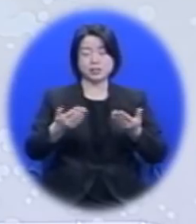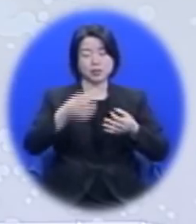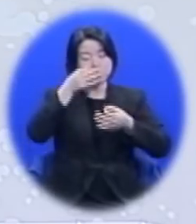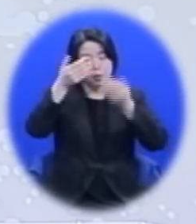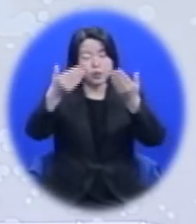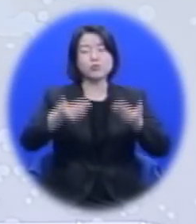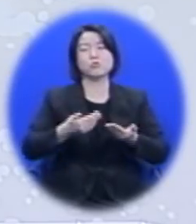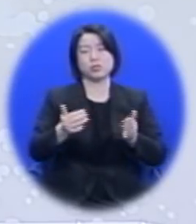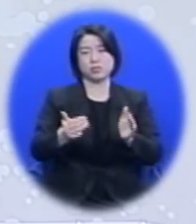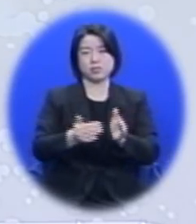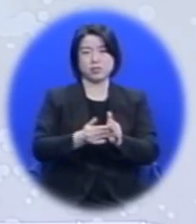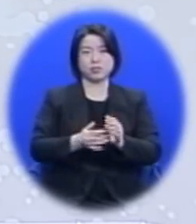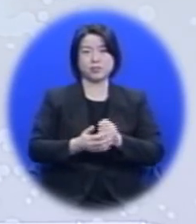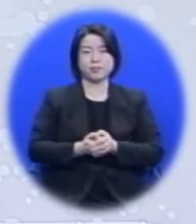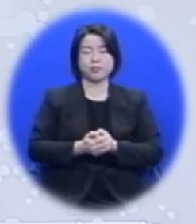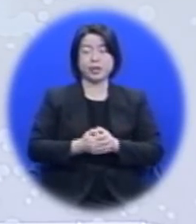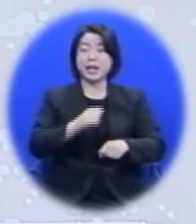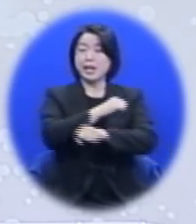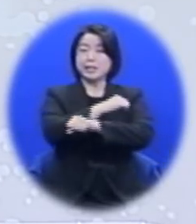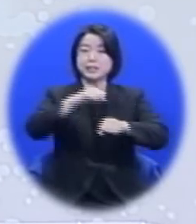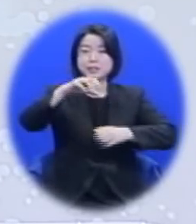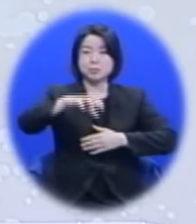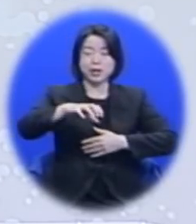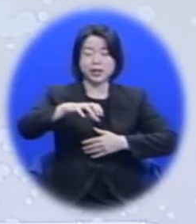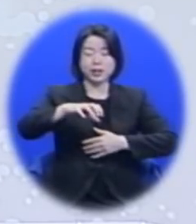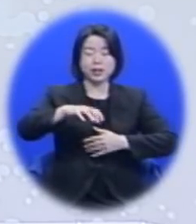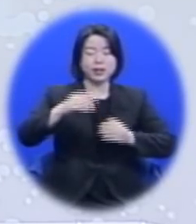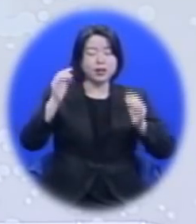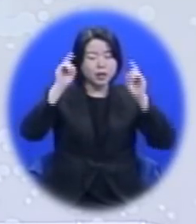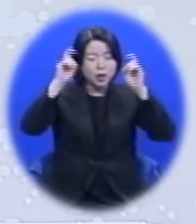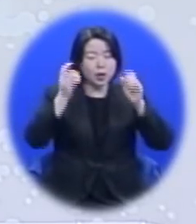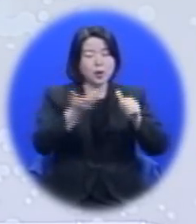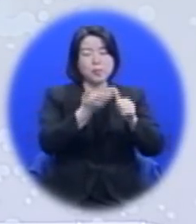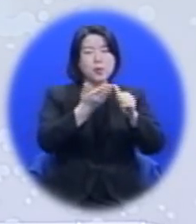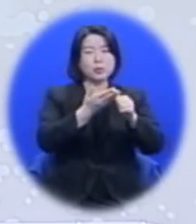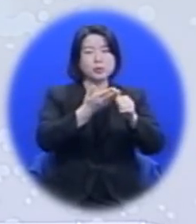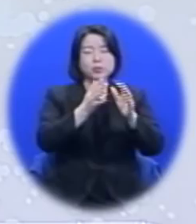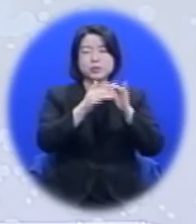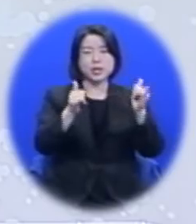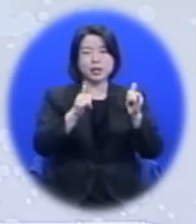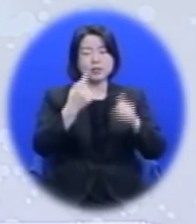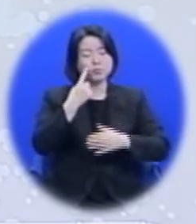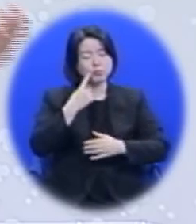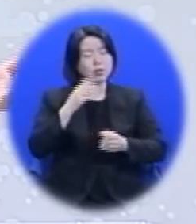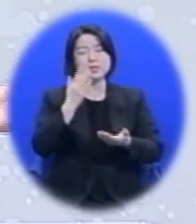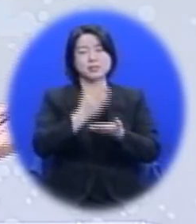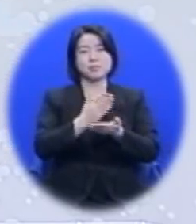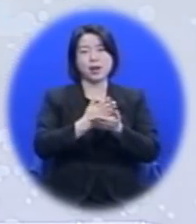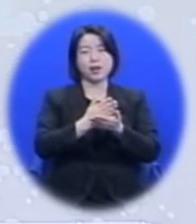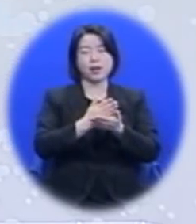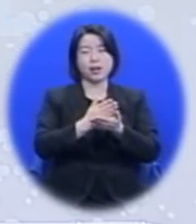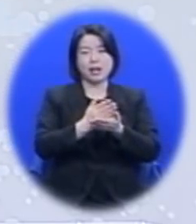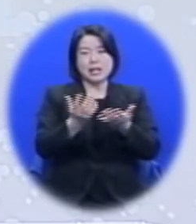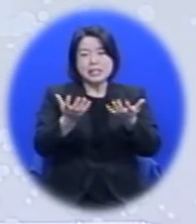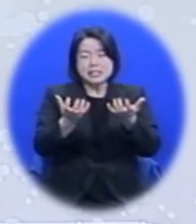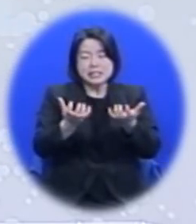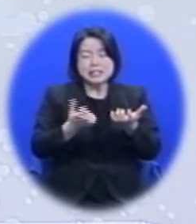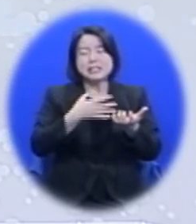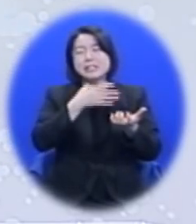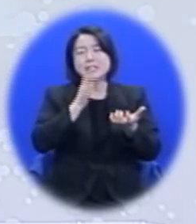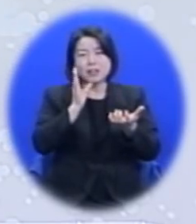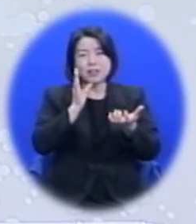보여주셨습니다. 들판에 목동을 부러워하지 마라. 스크루지가 꿨던 그런 꿈을 너는 바라지